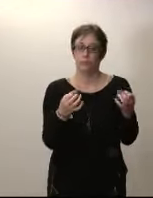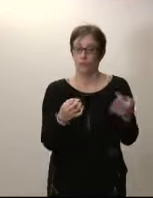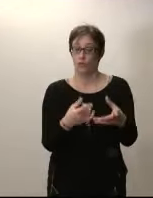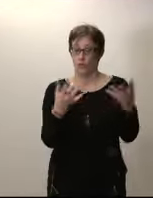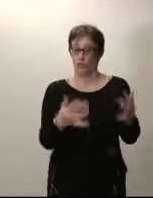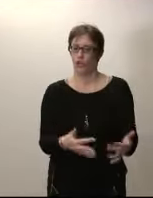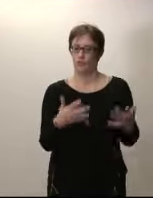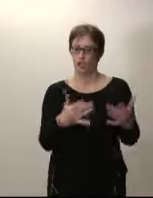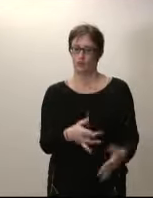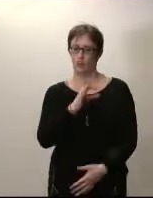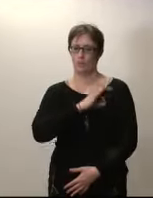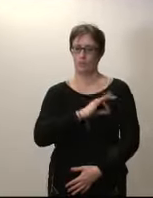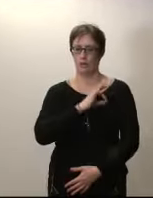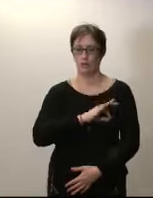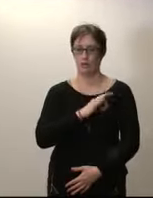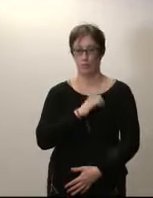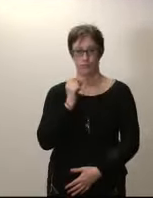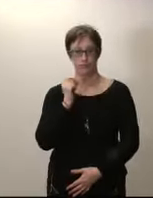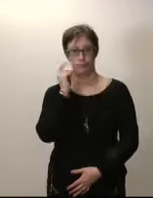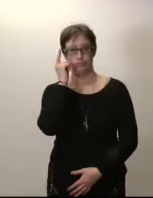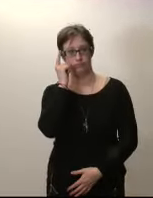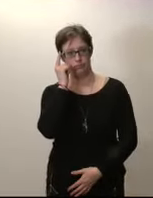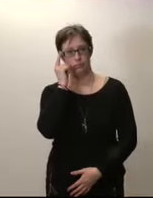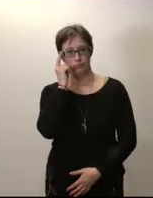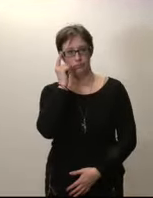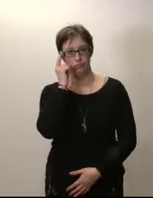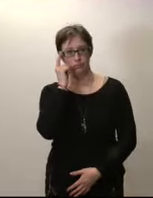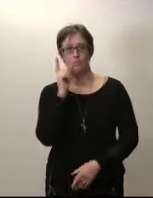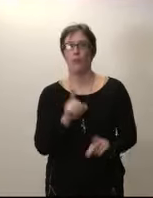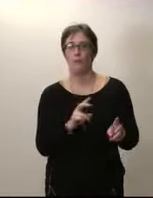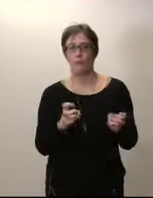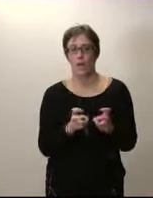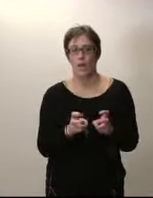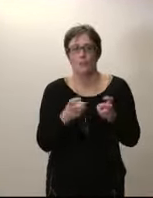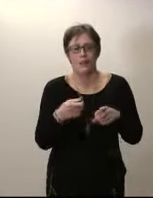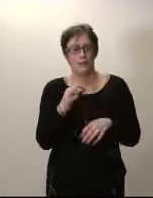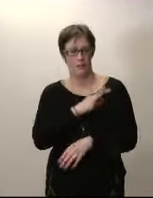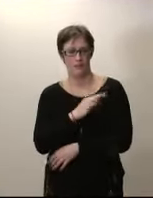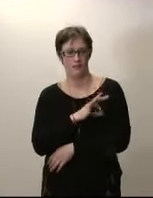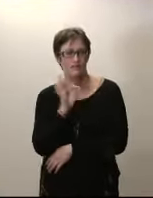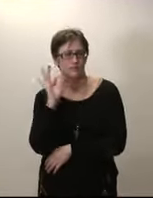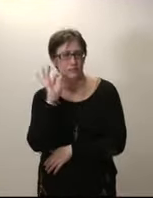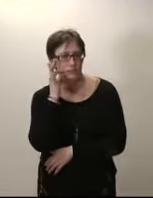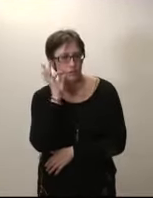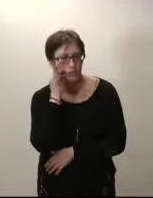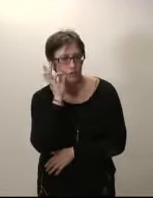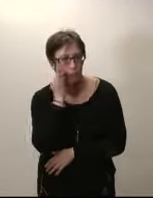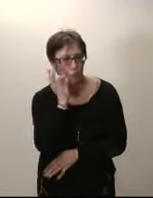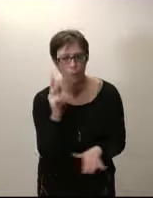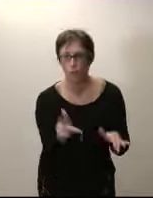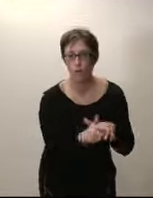pouvait avoir à la fin d'une soirée, parfois, en augmentant les tarifs. Mais c'est ridicule. C'est ridicule. Sur des sommes énormes, il reste